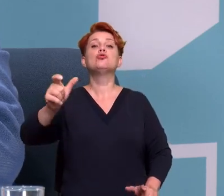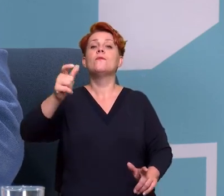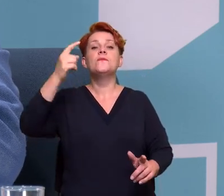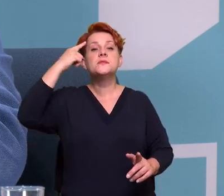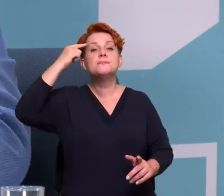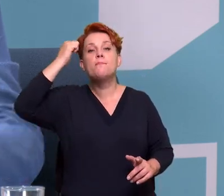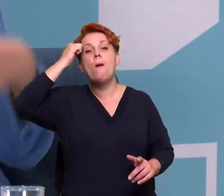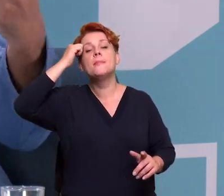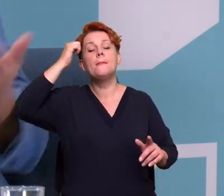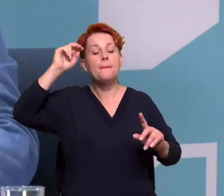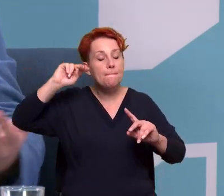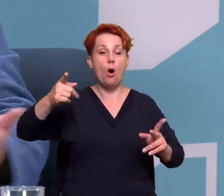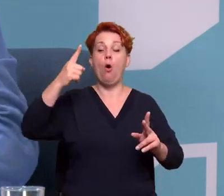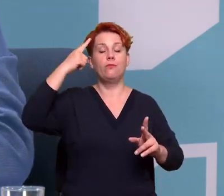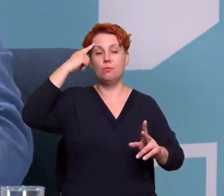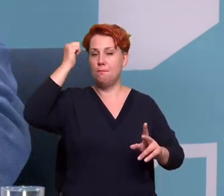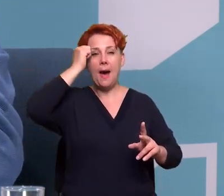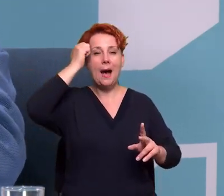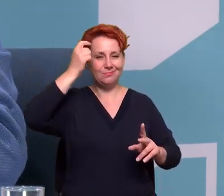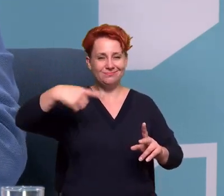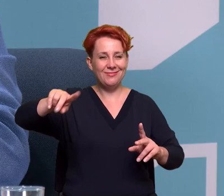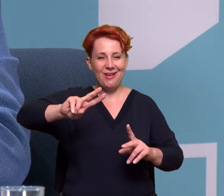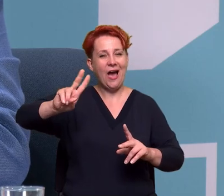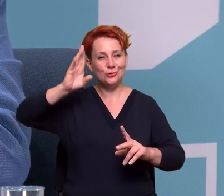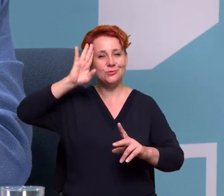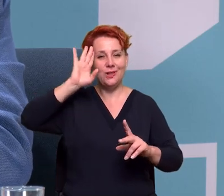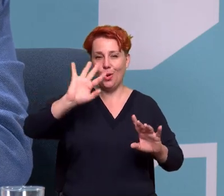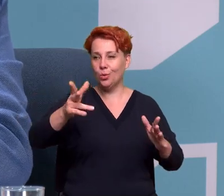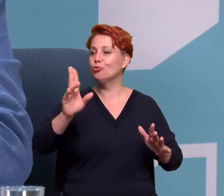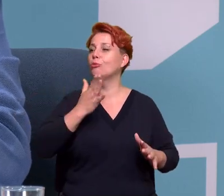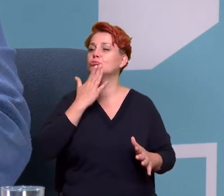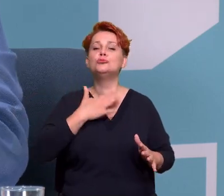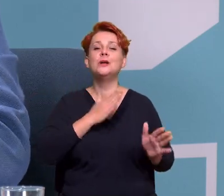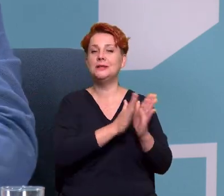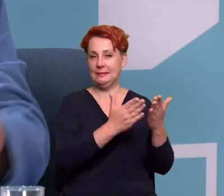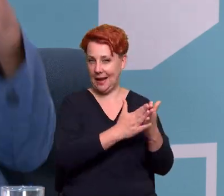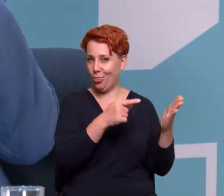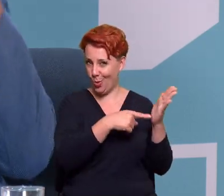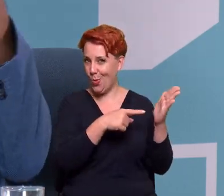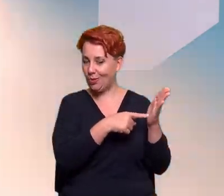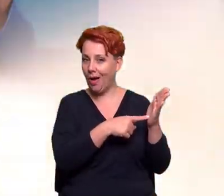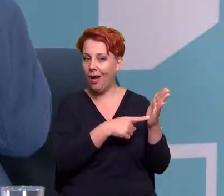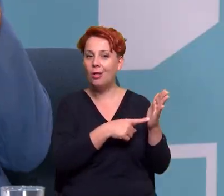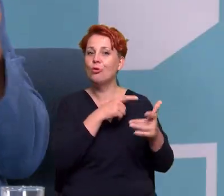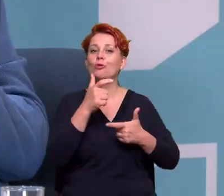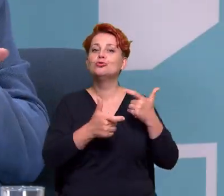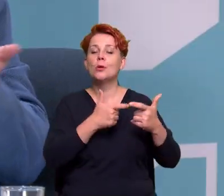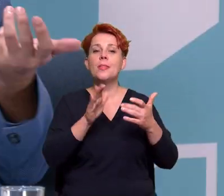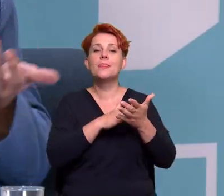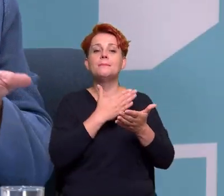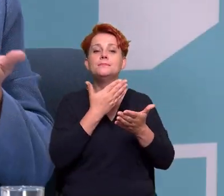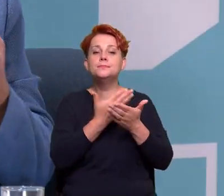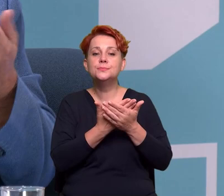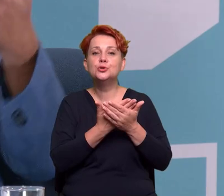i wyzwalania pamięci, którą państwo wszyscy znają jako miłośnicy literatury tutaj siedzący, to nagryzanie ciastka